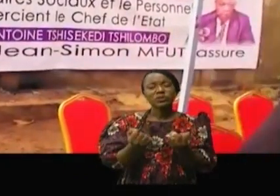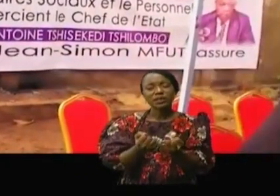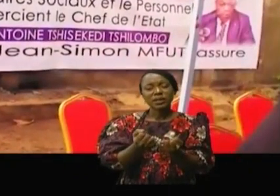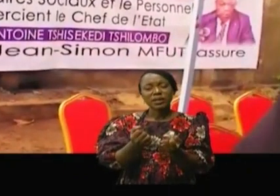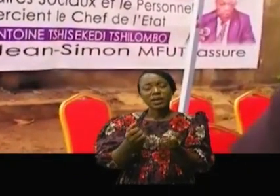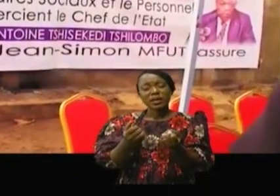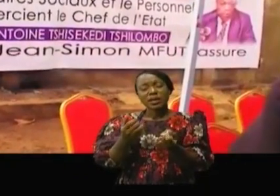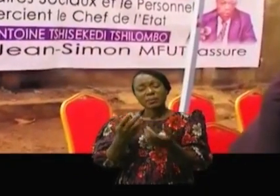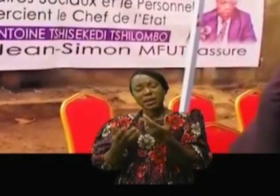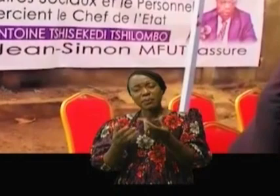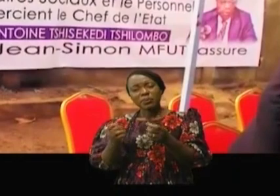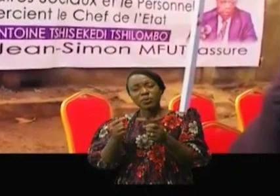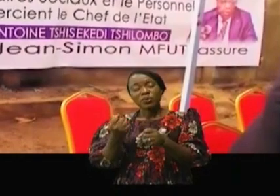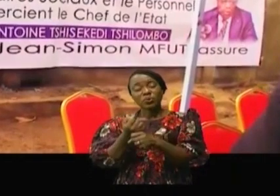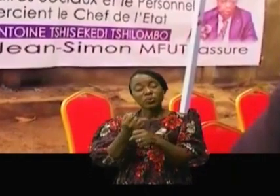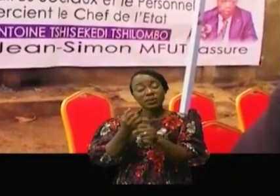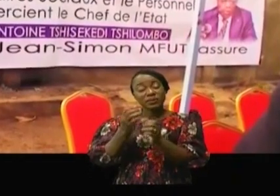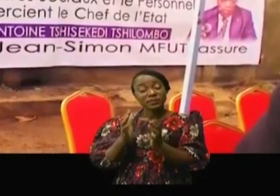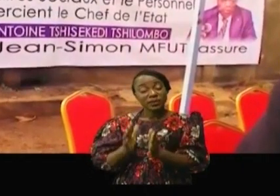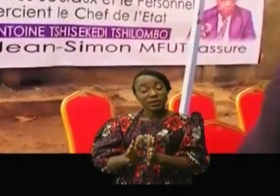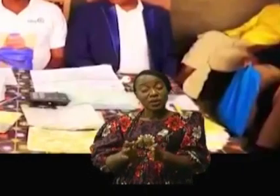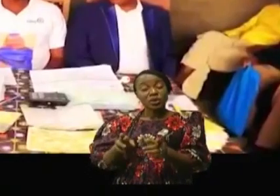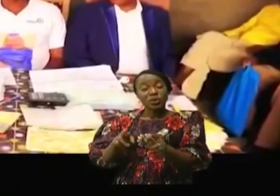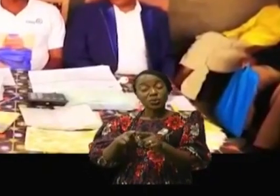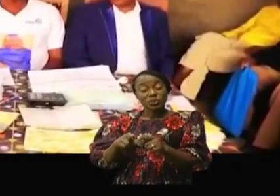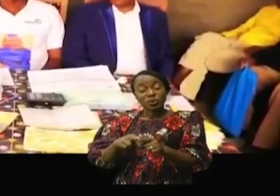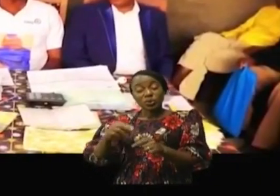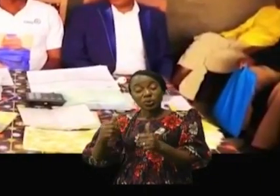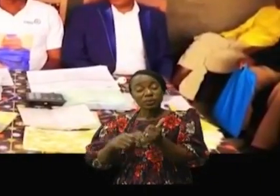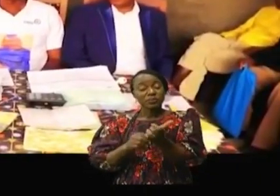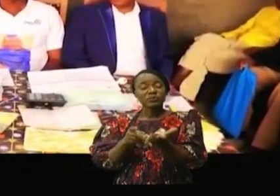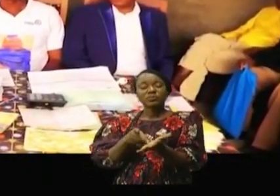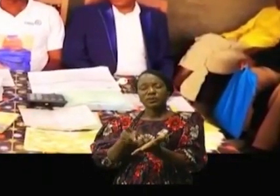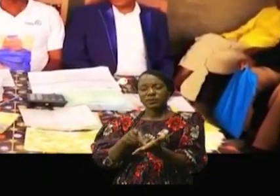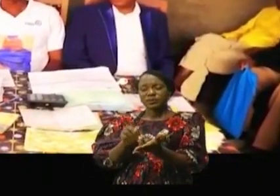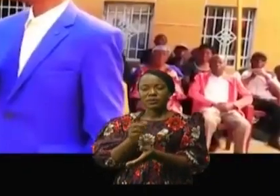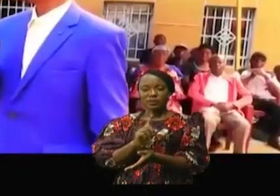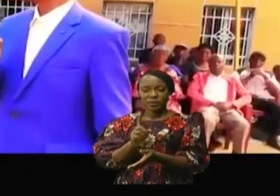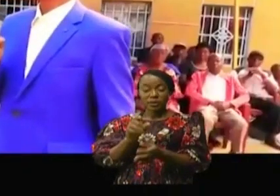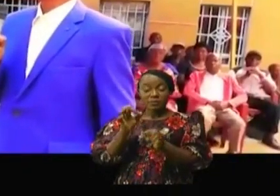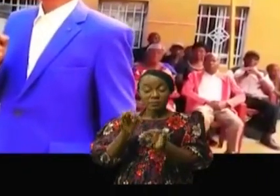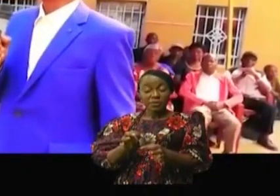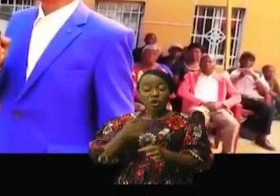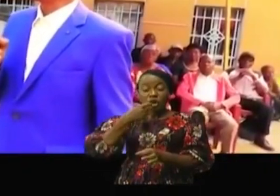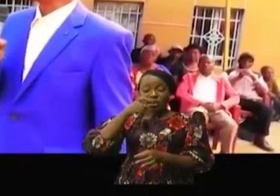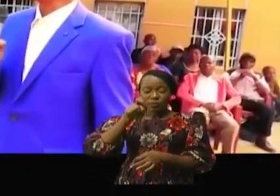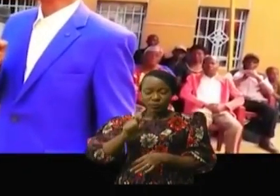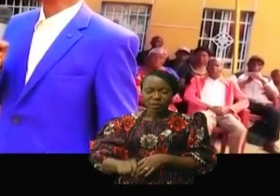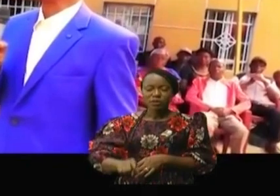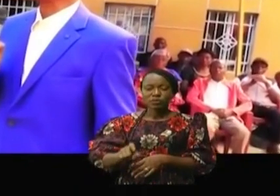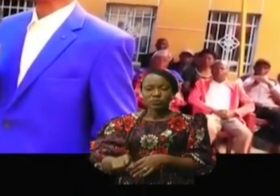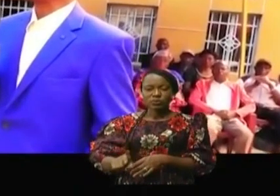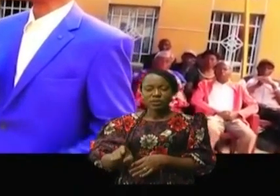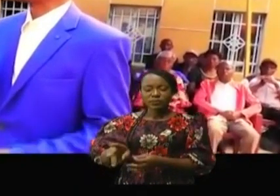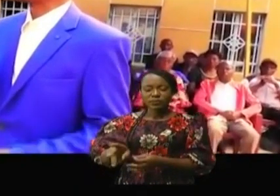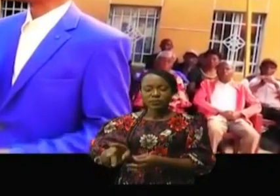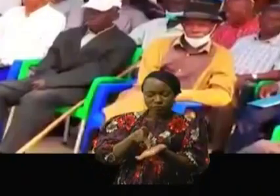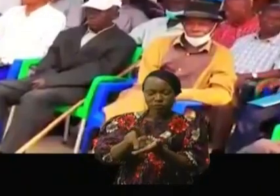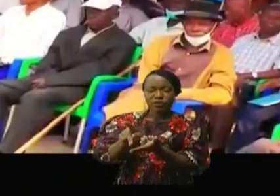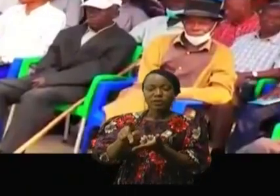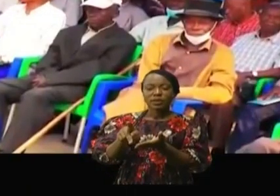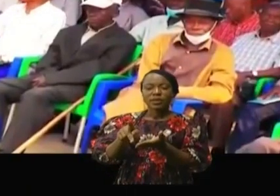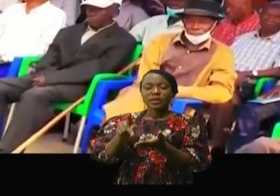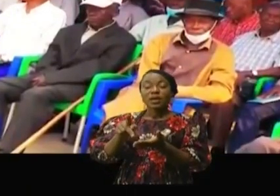des employeurs récalcitrants de l'affiliation obligatoire des employeurs qui se soustraient aux obligations légales